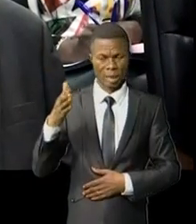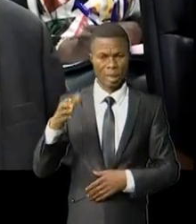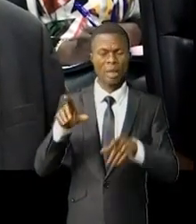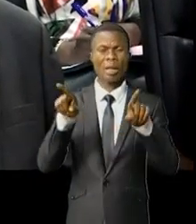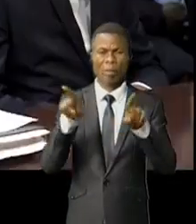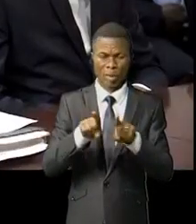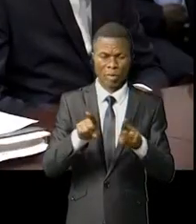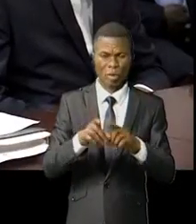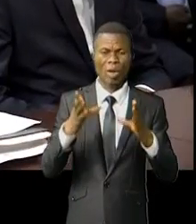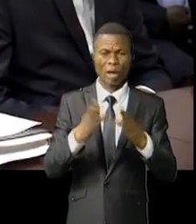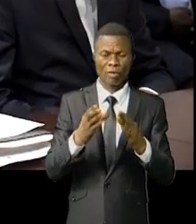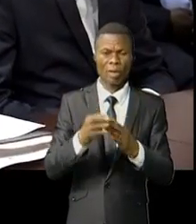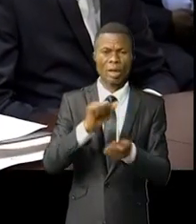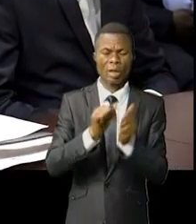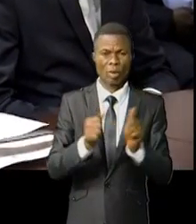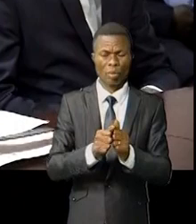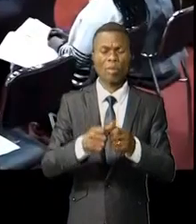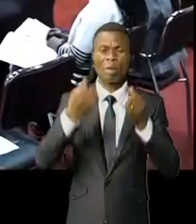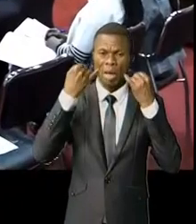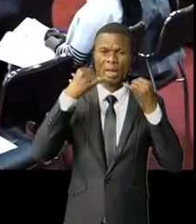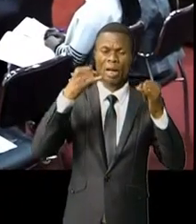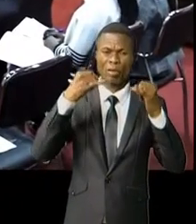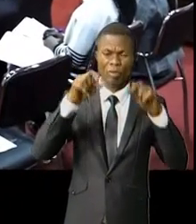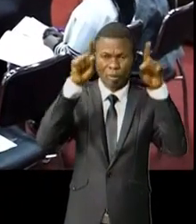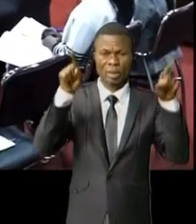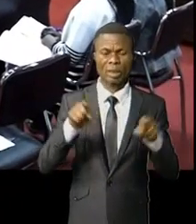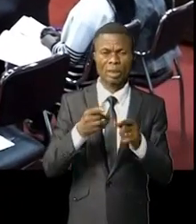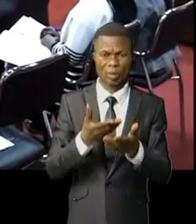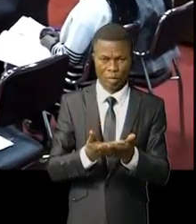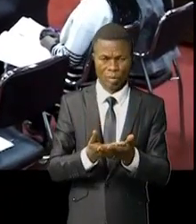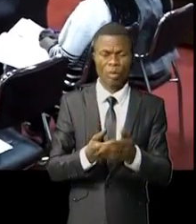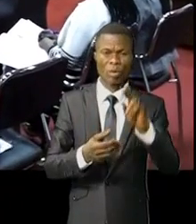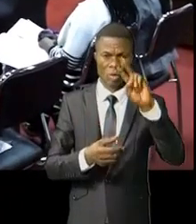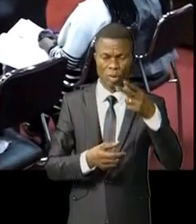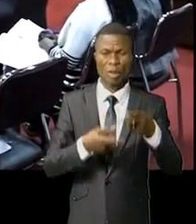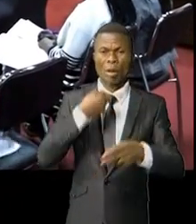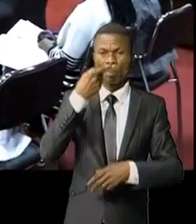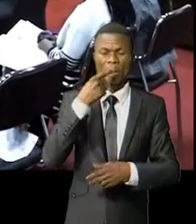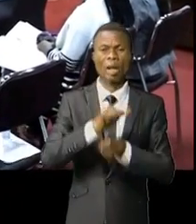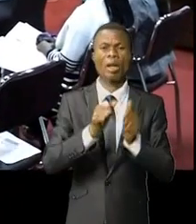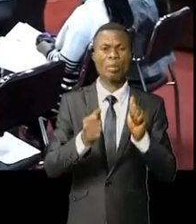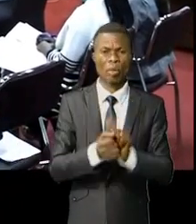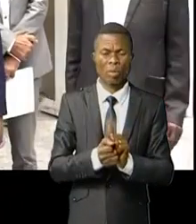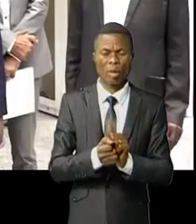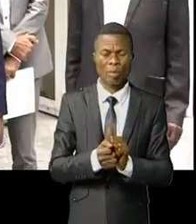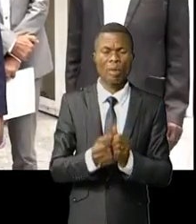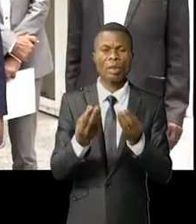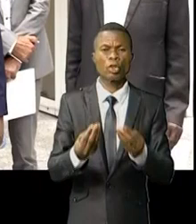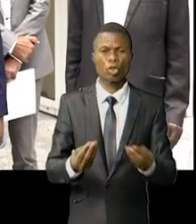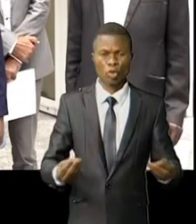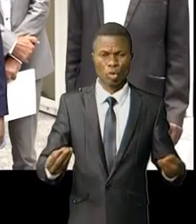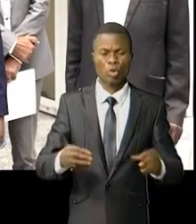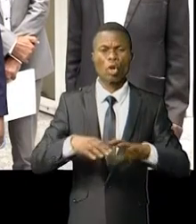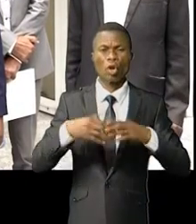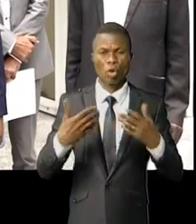ce secteur des médias. Il s'est agi deuxièmement de voir aussi dans quelle mesure